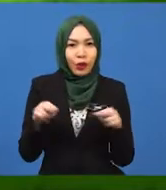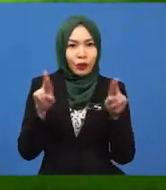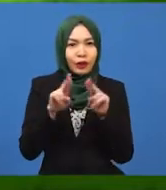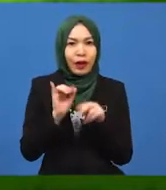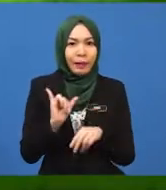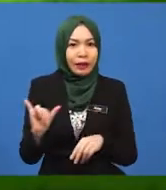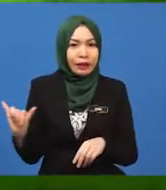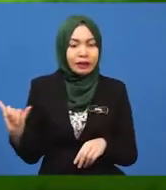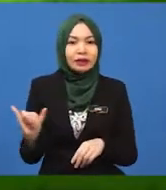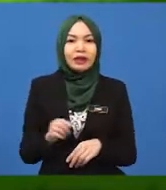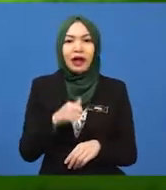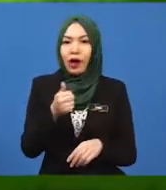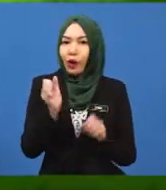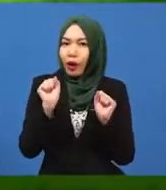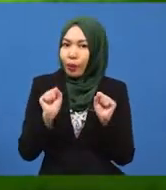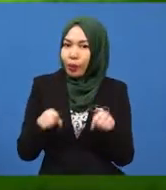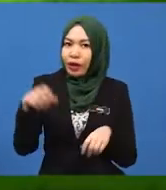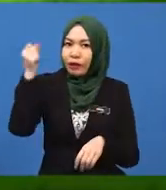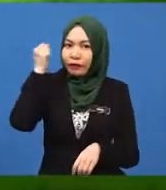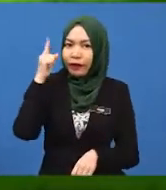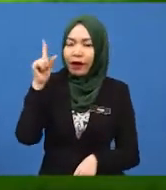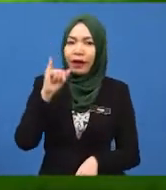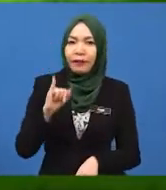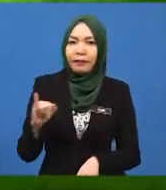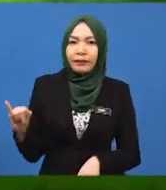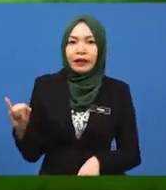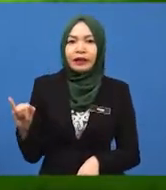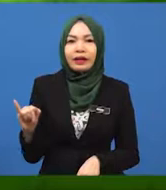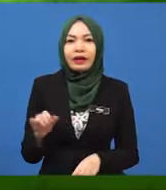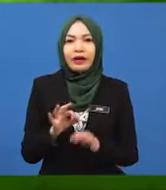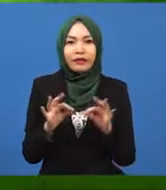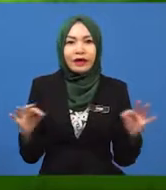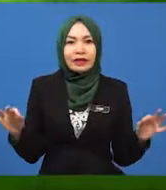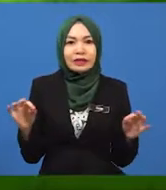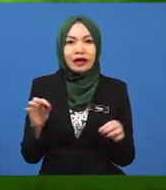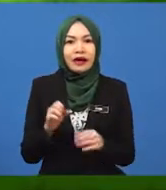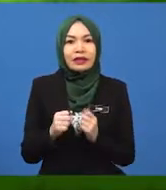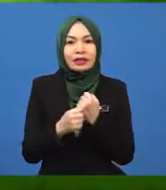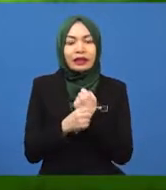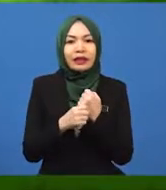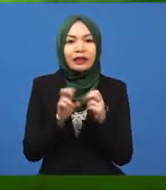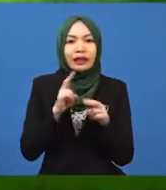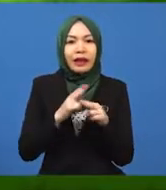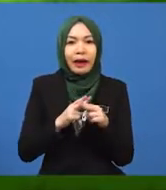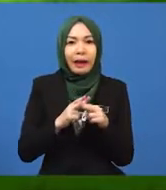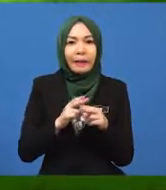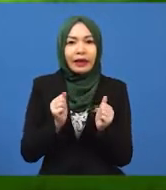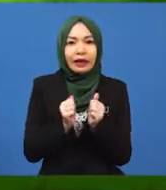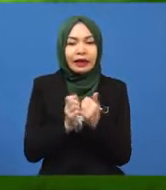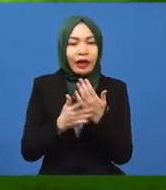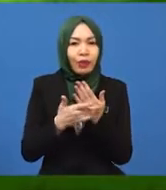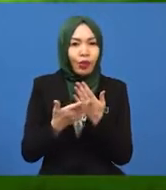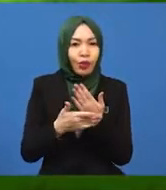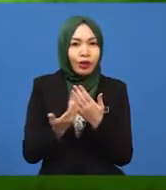Murid-murid dapat memahami frasa sendinama dengan mudah melalui